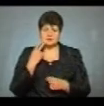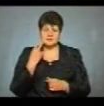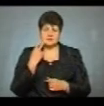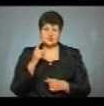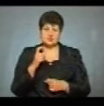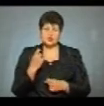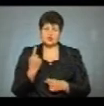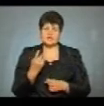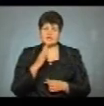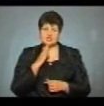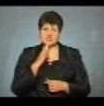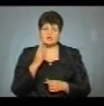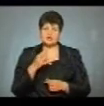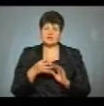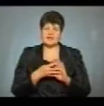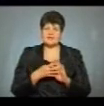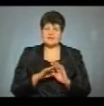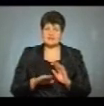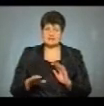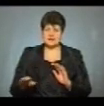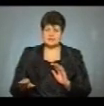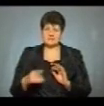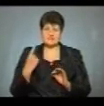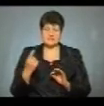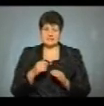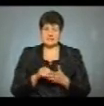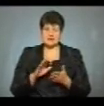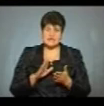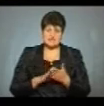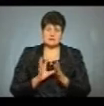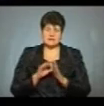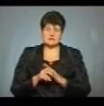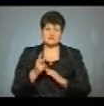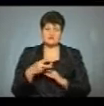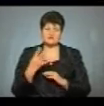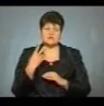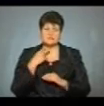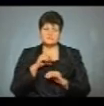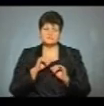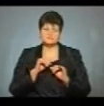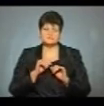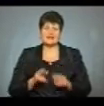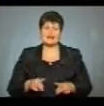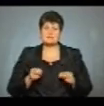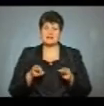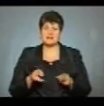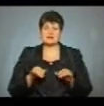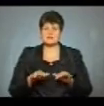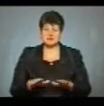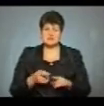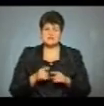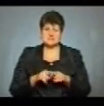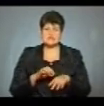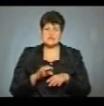жінка і 49 дітей. До єдиного реєстру досудових розслідувань внесено 24 кримінальних проваджень за такими статтями, як спричинення